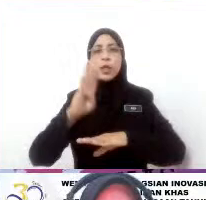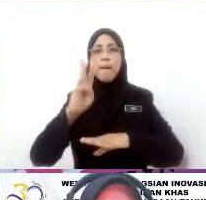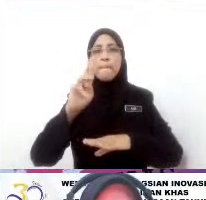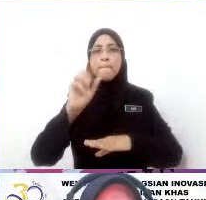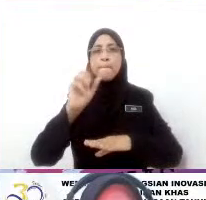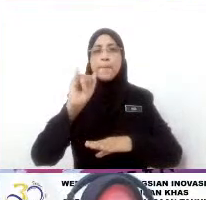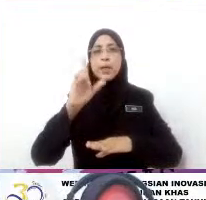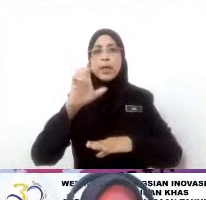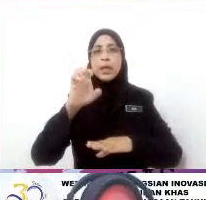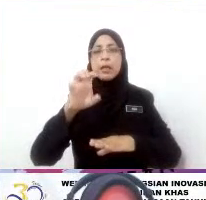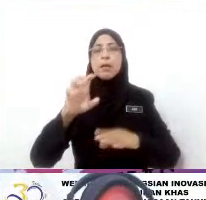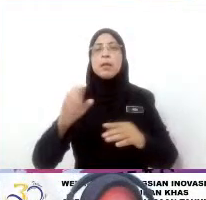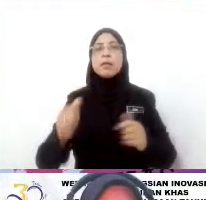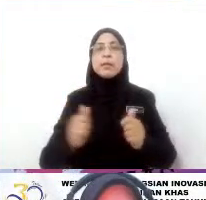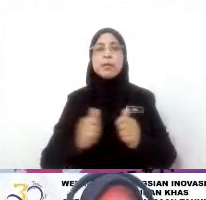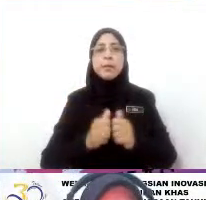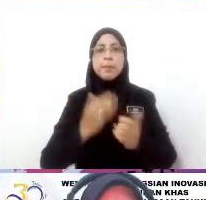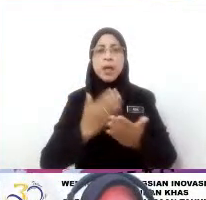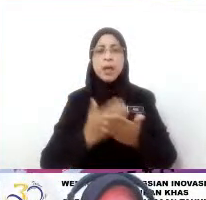pula. Maksudnya